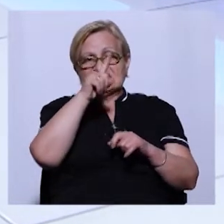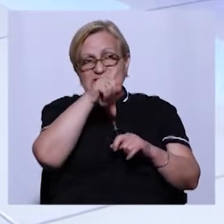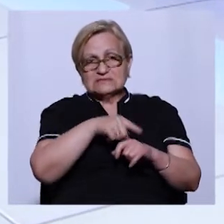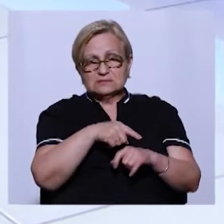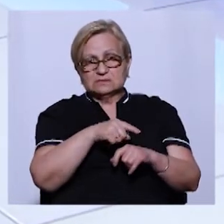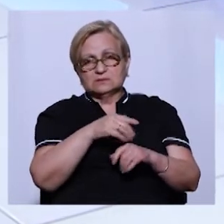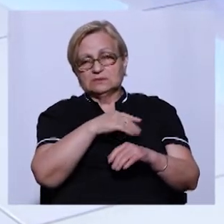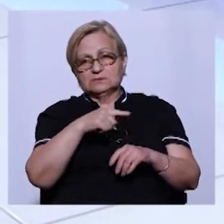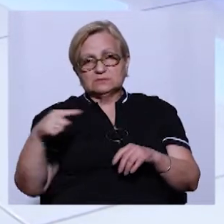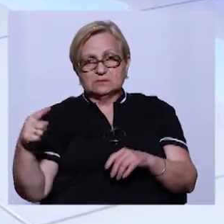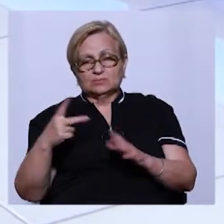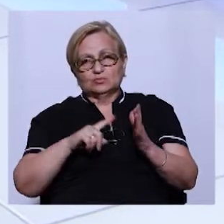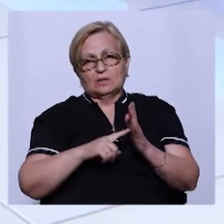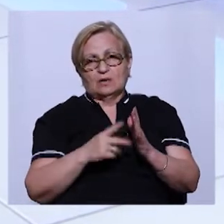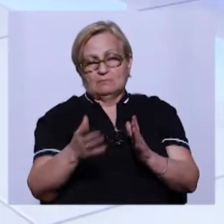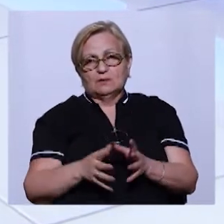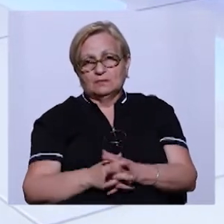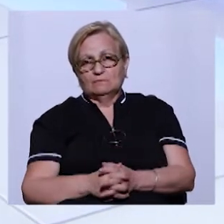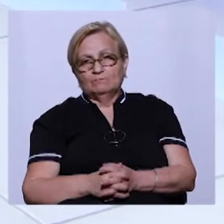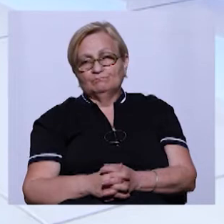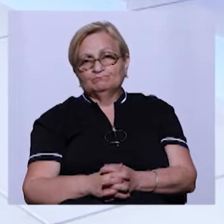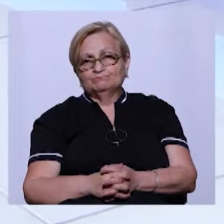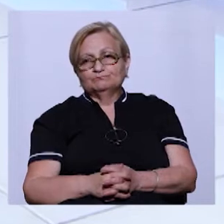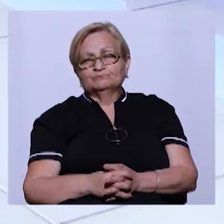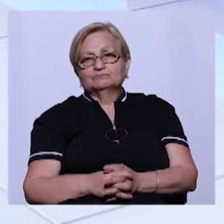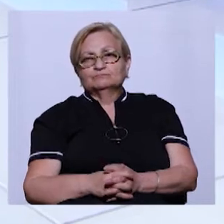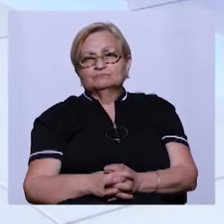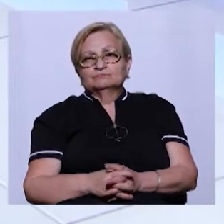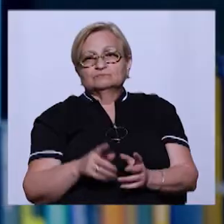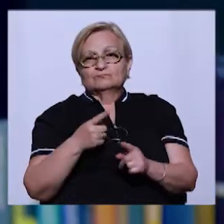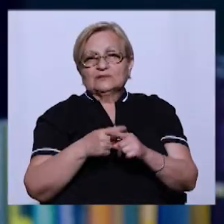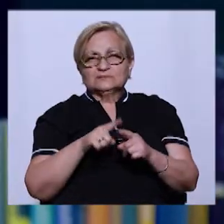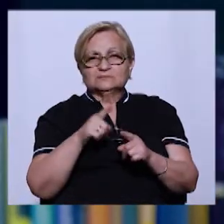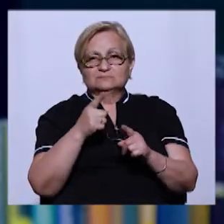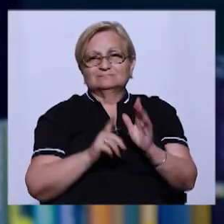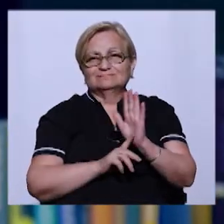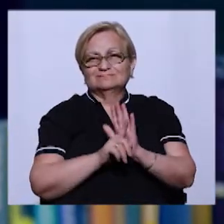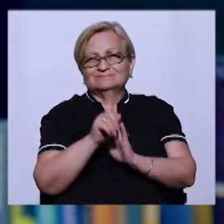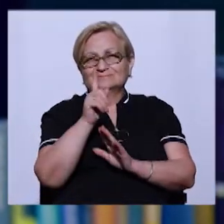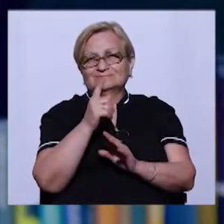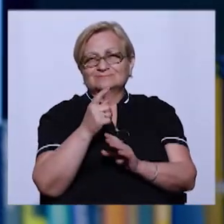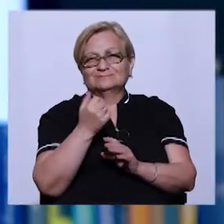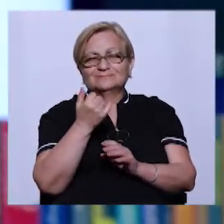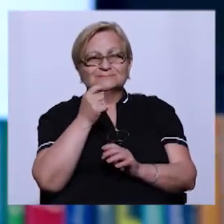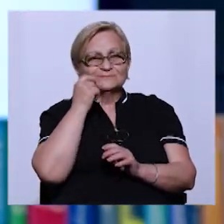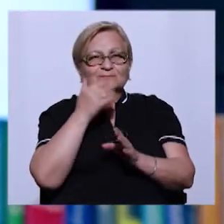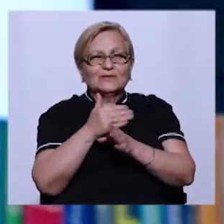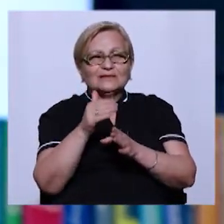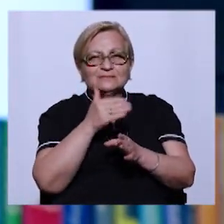სიგანეზე. აი ეს შეპარვით, მაგრამ ფიქრობ დროულად და